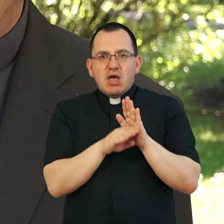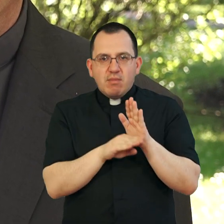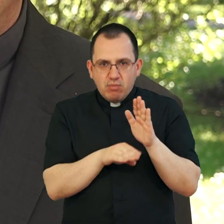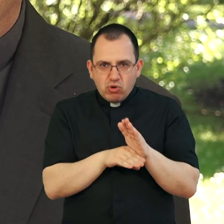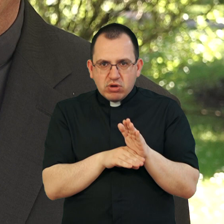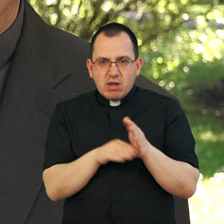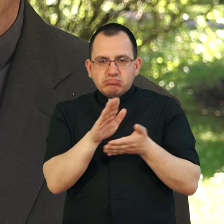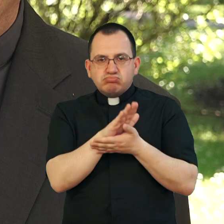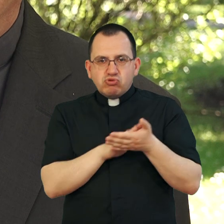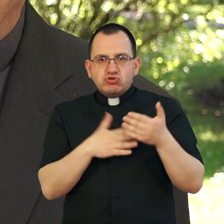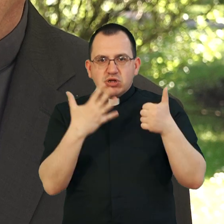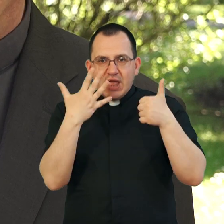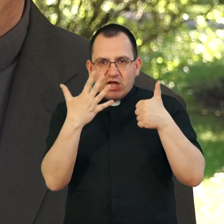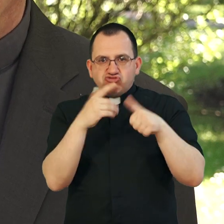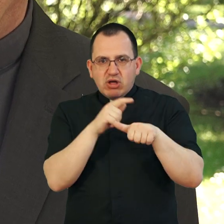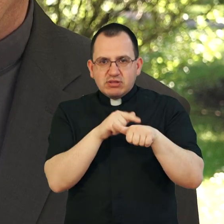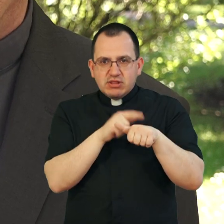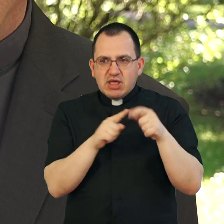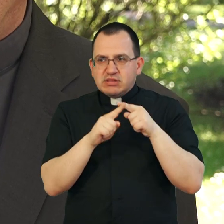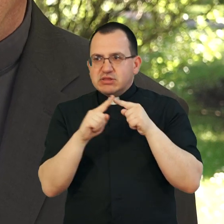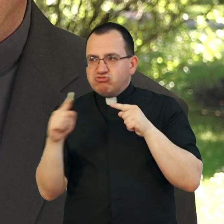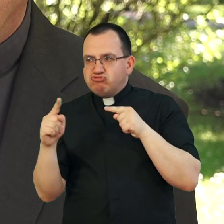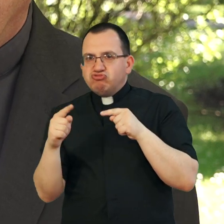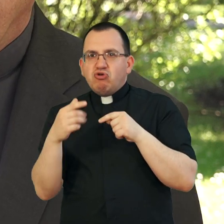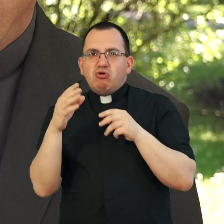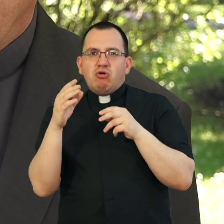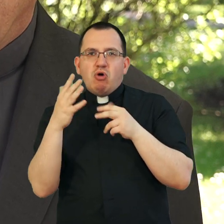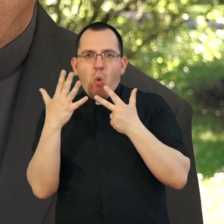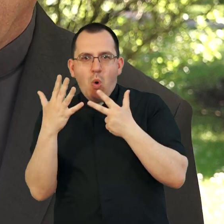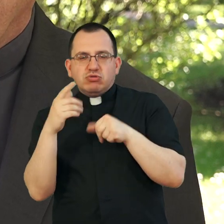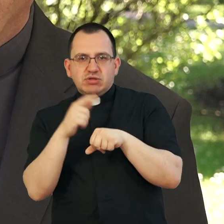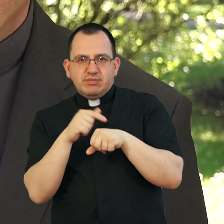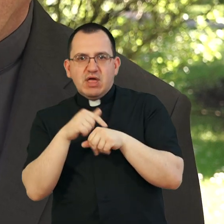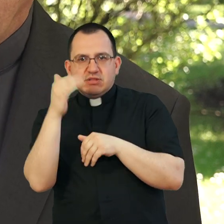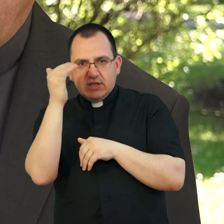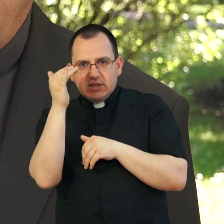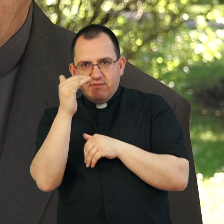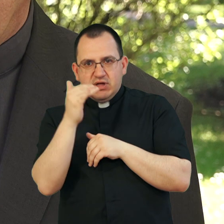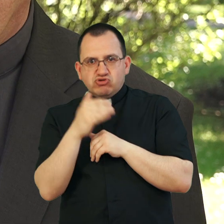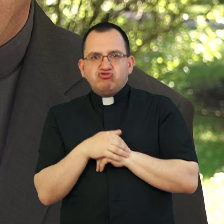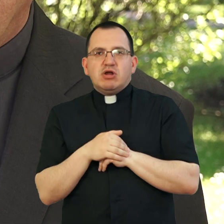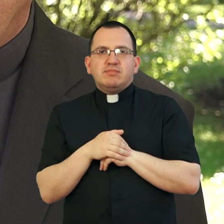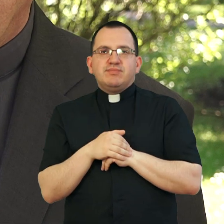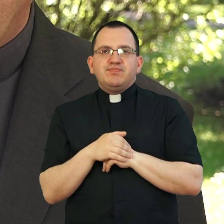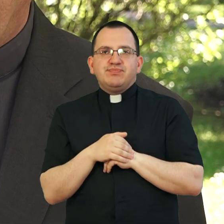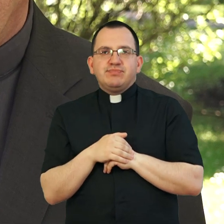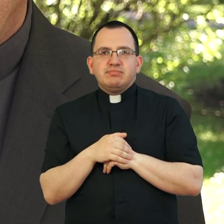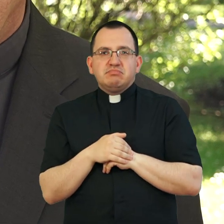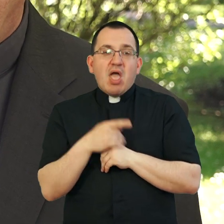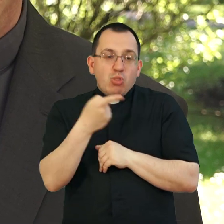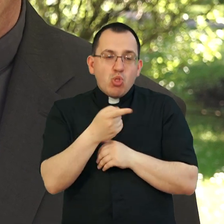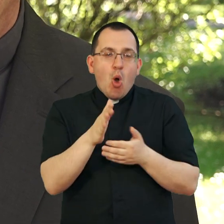će početi u 18 sati pa negdje do 20 sati. Dakle, kao uvod u